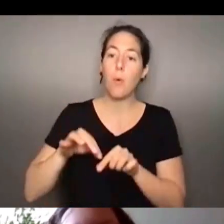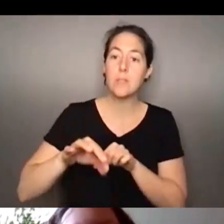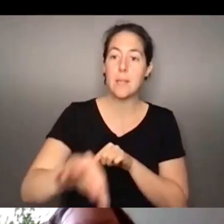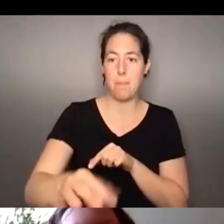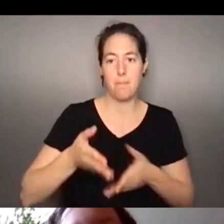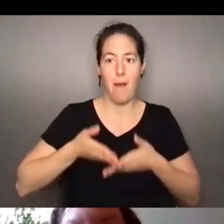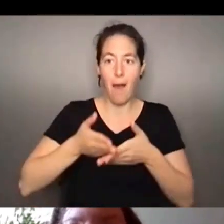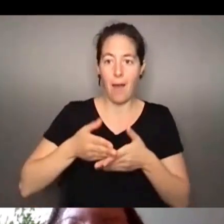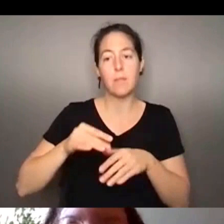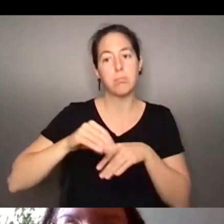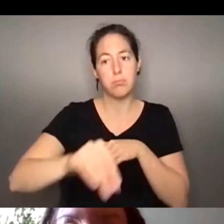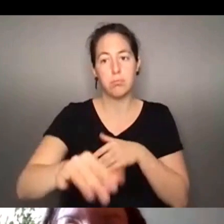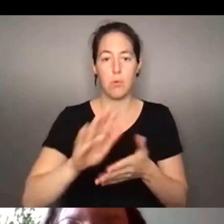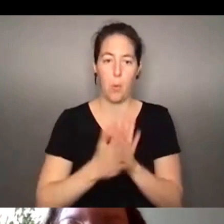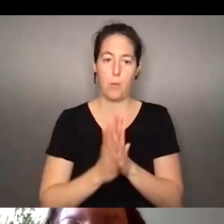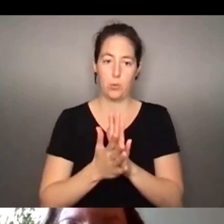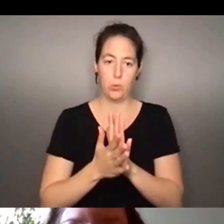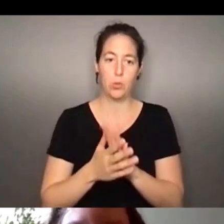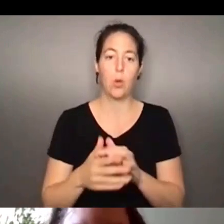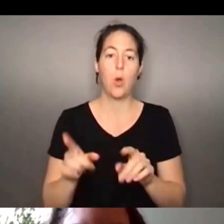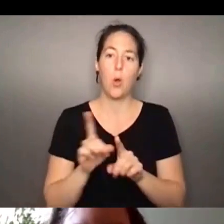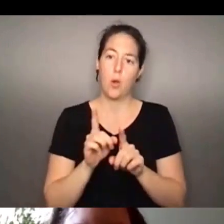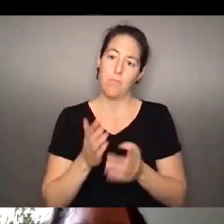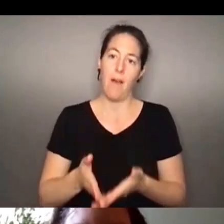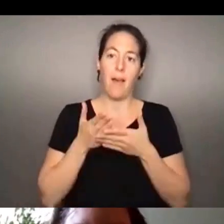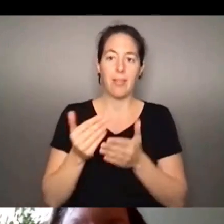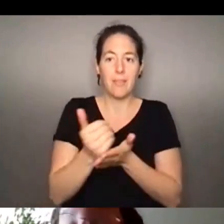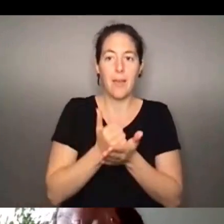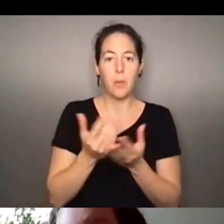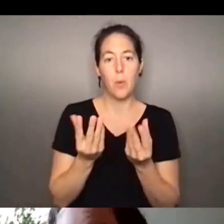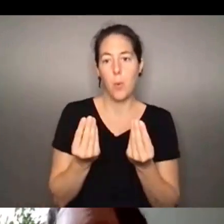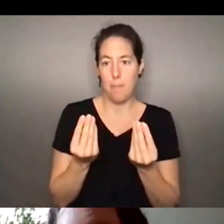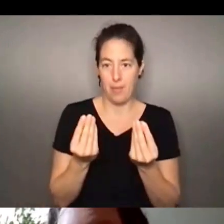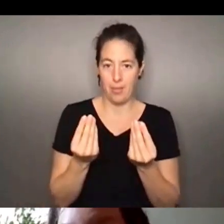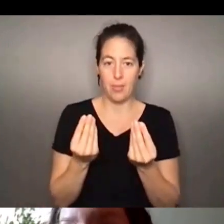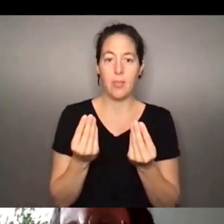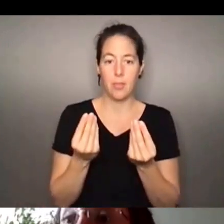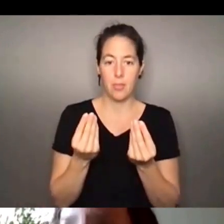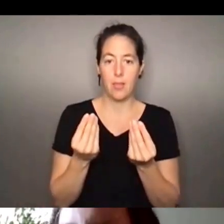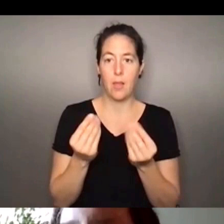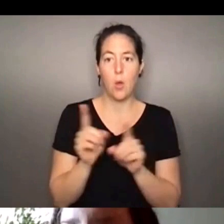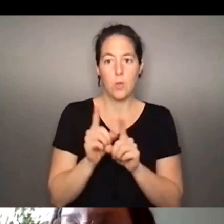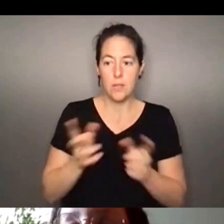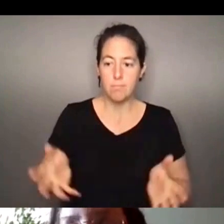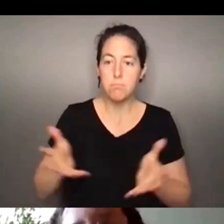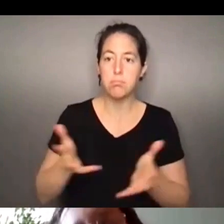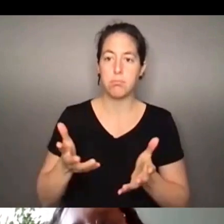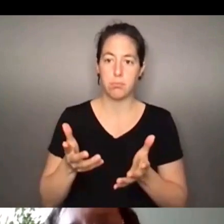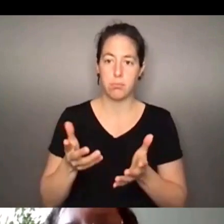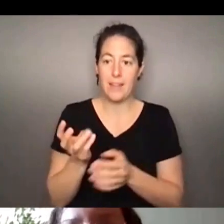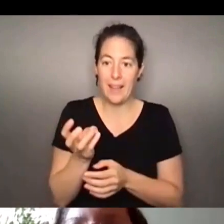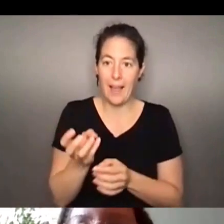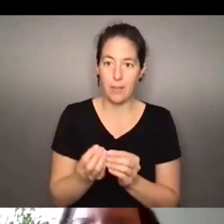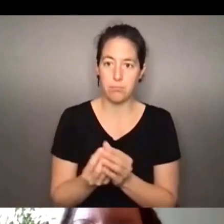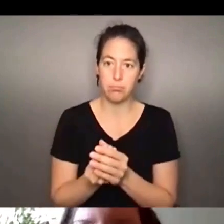Puis, ça va aider à garder l'humidité et stimuler la germination des graines. C'est comme ça qu'on